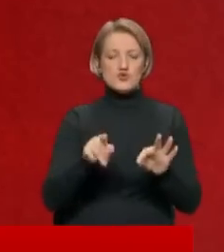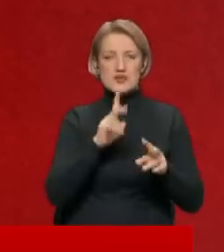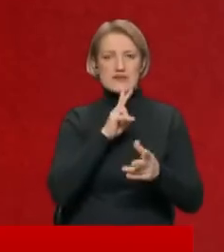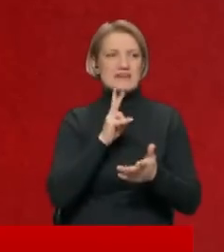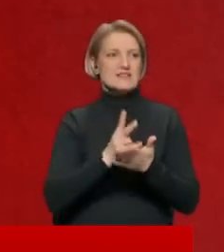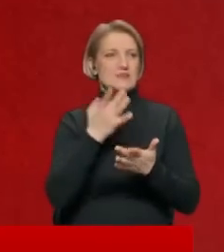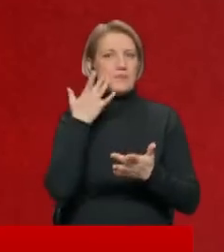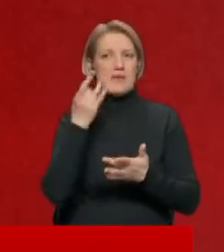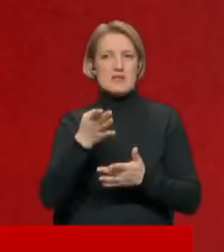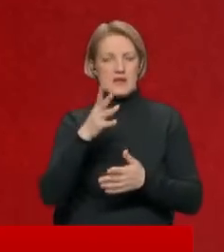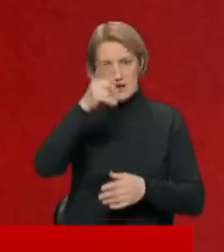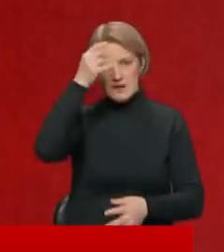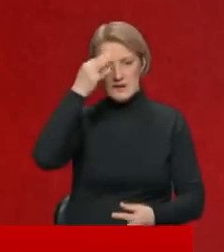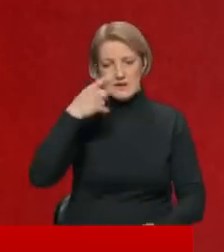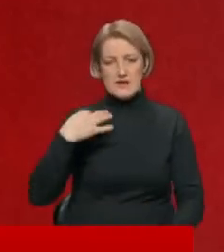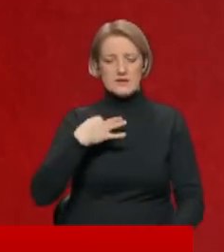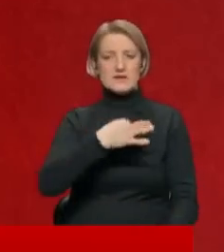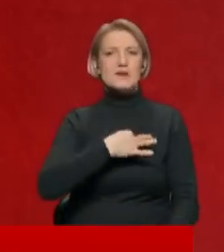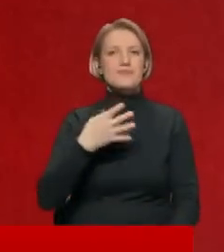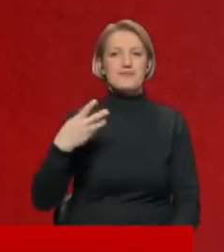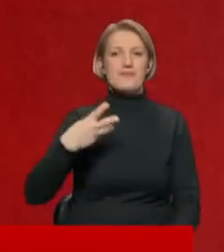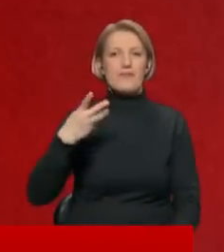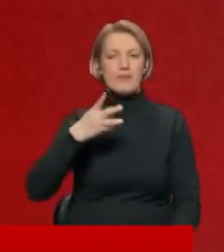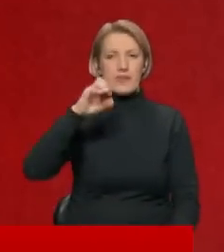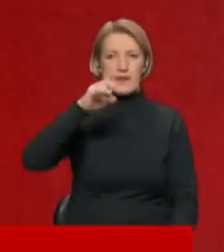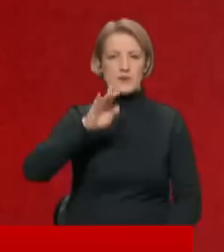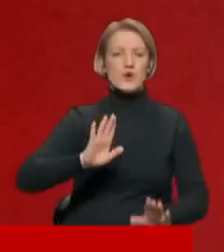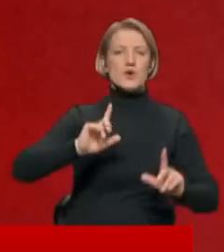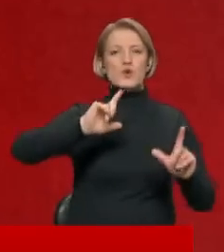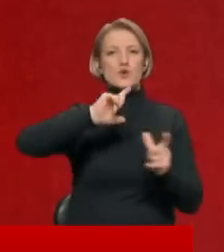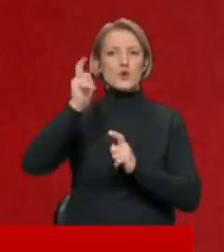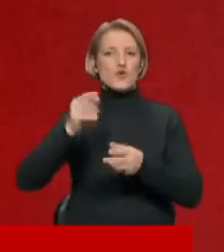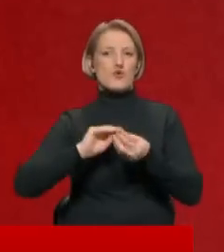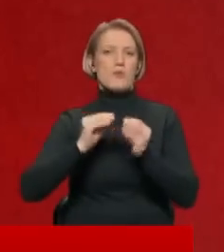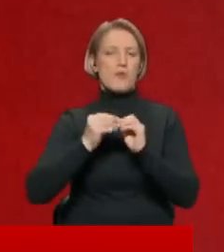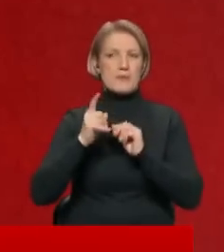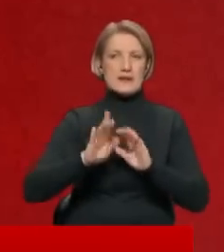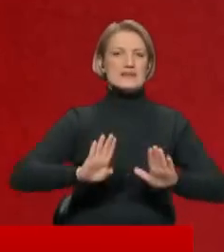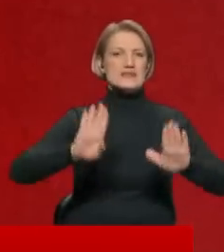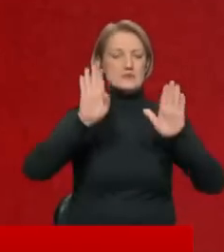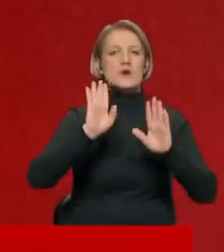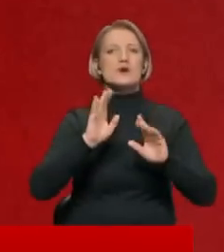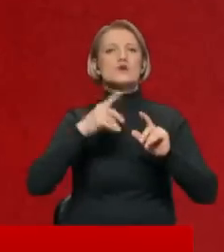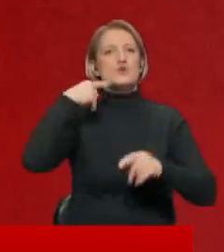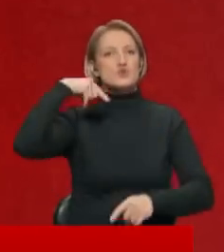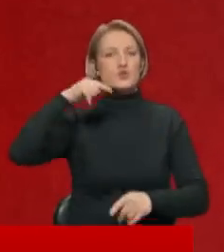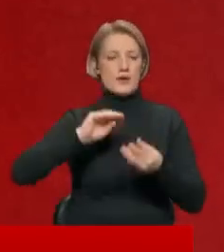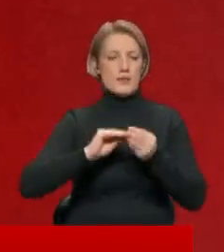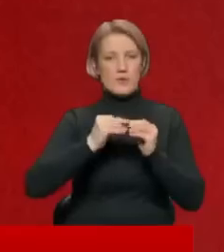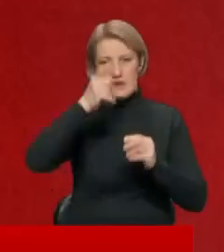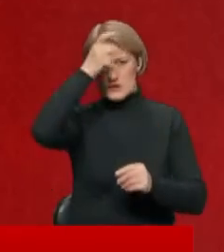net Sayın Erdoğan AKP'li bir Türkiye'nin göç problemini sığınmacıları Suriye meselesinde